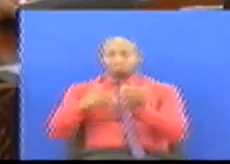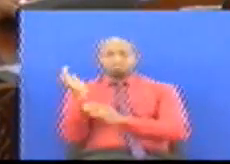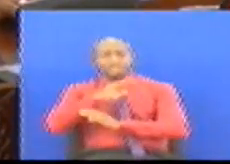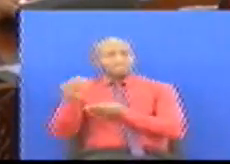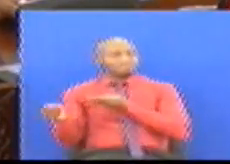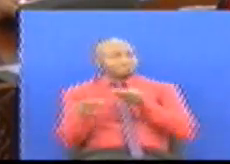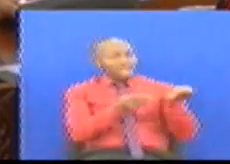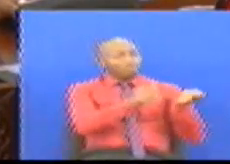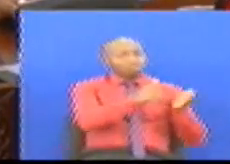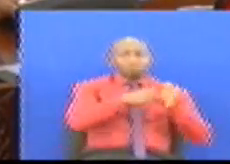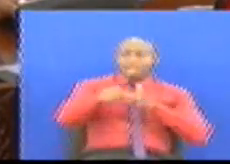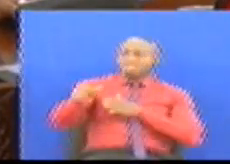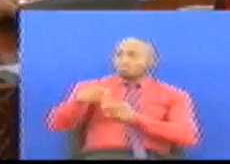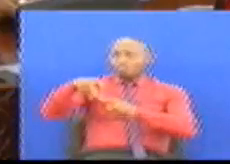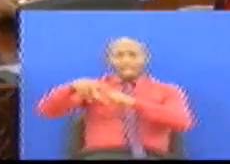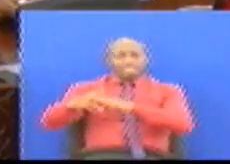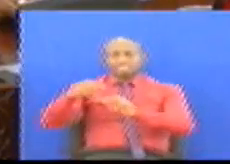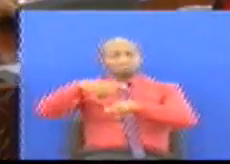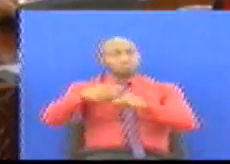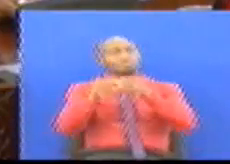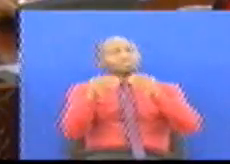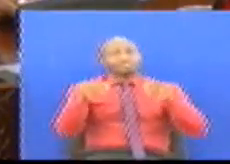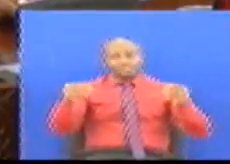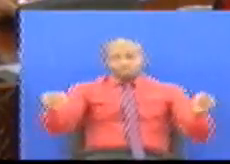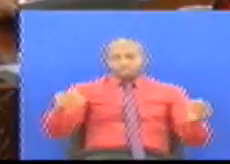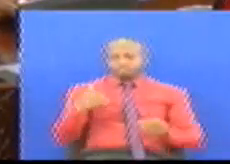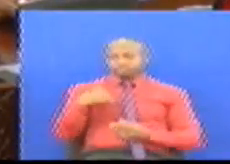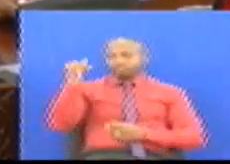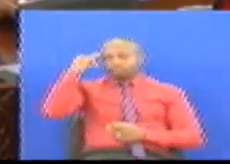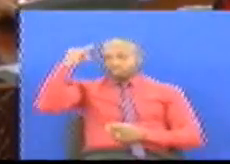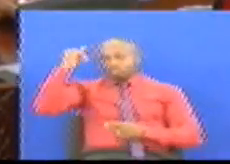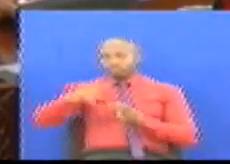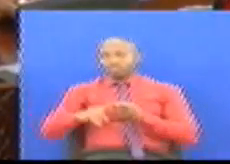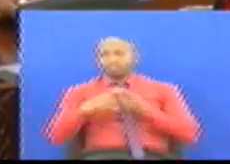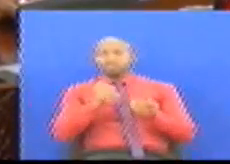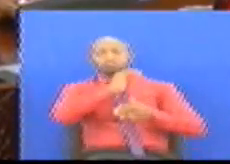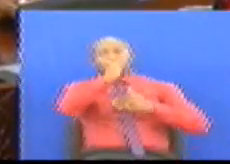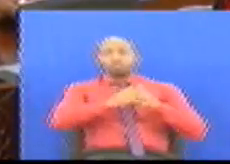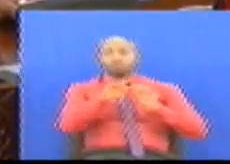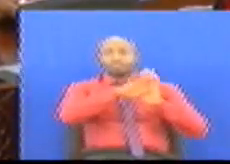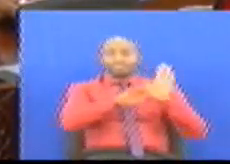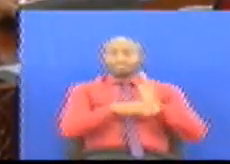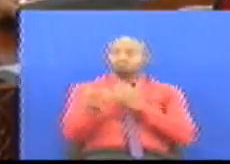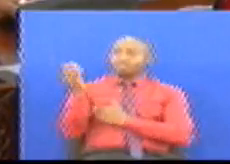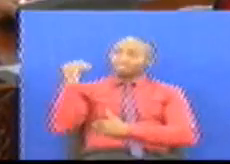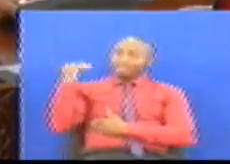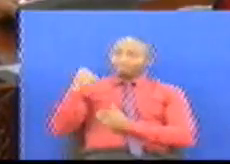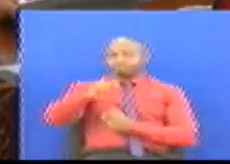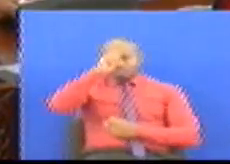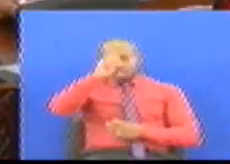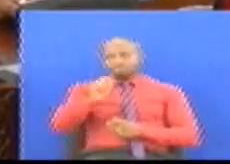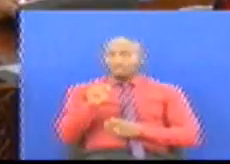then ndio mwalipe wakandarasi. Mnatuchelewesha. Kwa hiyo mimi ushauri wangu turudi kwenye ule utaratibu wa zamani. Mheshimiwa